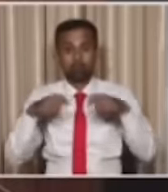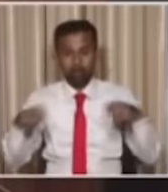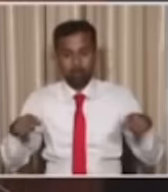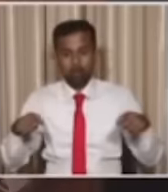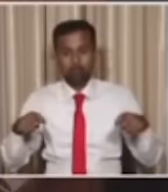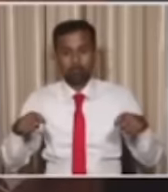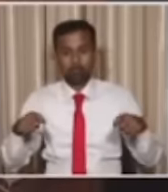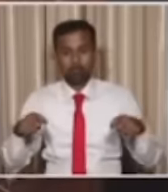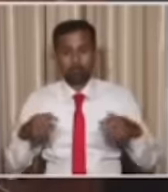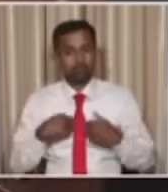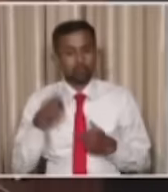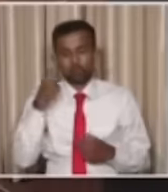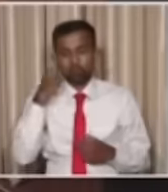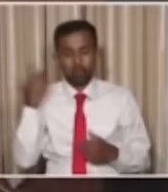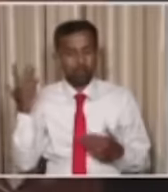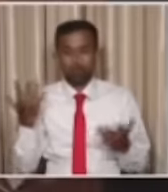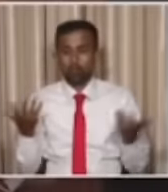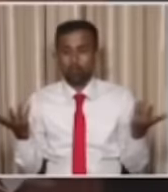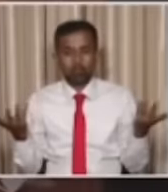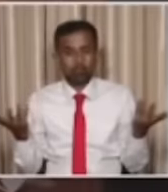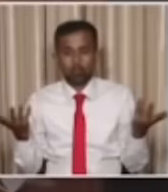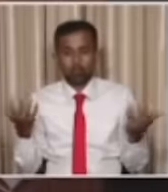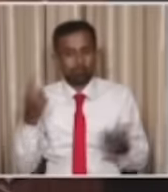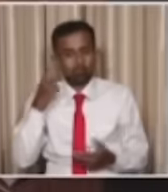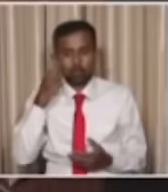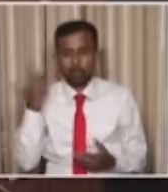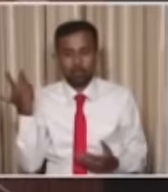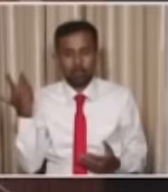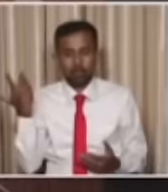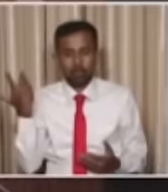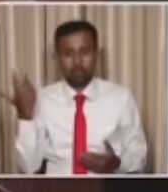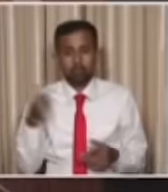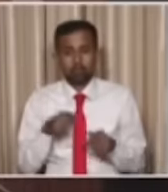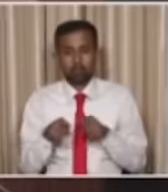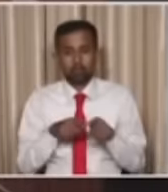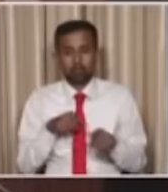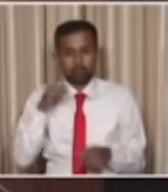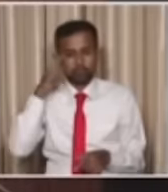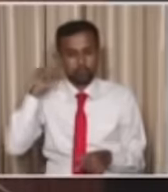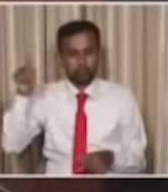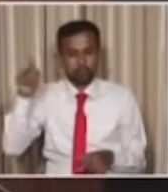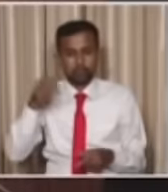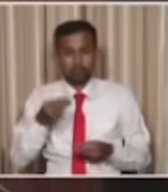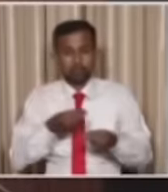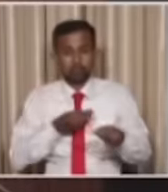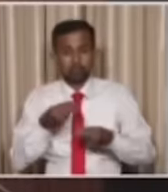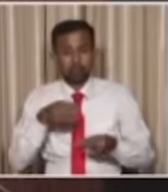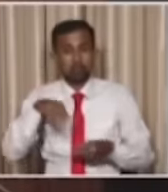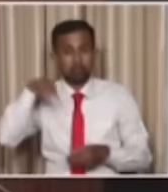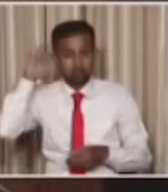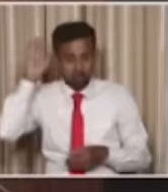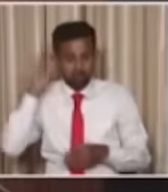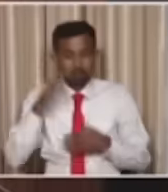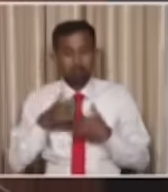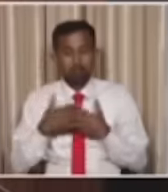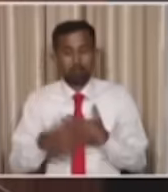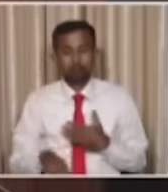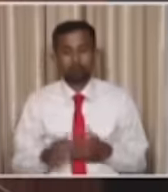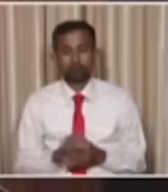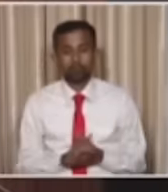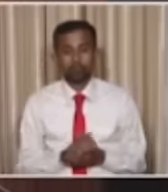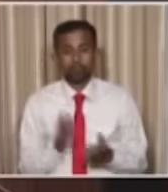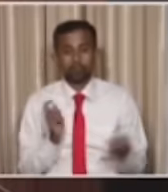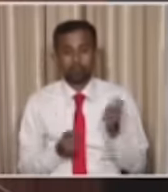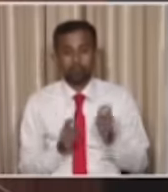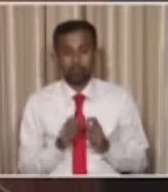කාරණාව මම දන්නා මොන ආයතනයක කොහොම කරාද කියන කාරණාව මෙවැනි සැකකළියුතු ගනුදෙනු රහසක් පහුගිය කාලේ සිද්ධ වෙනවා. ක්‍රිකට්